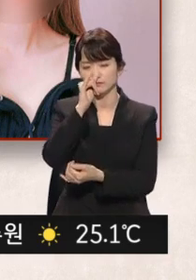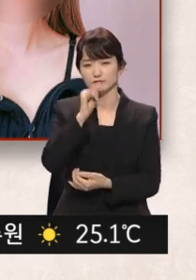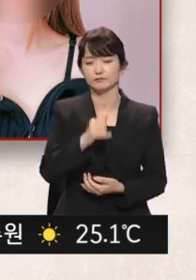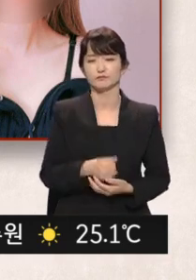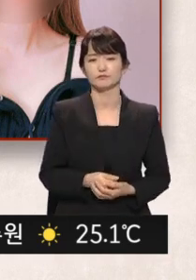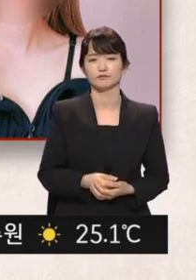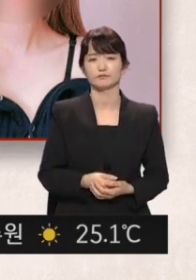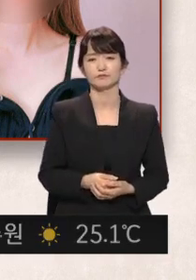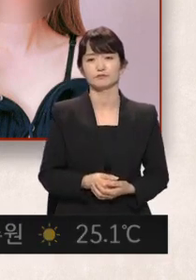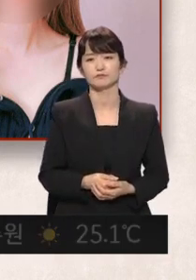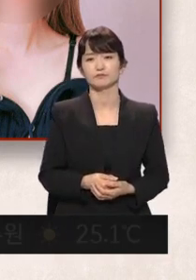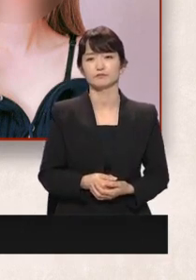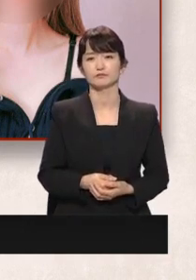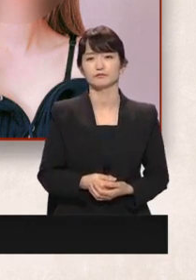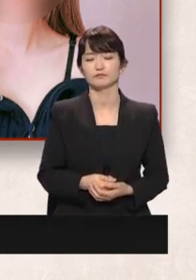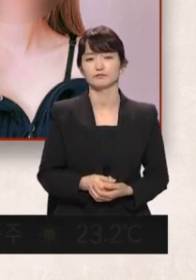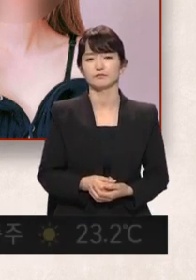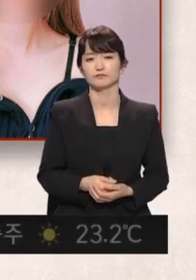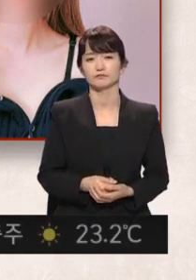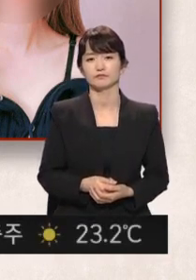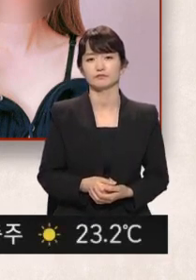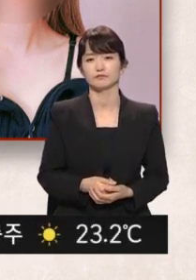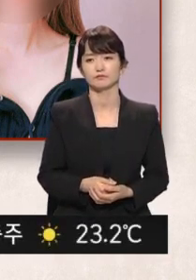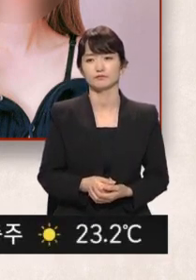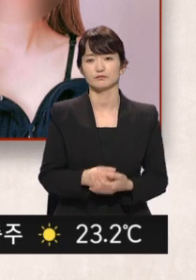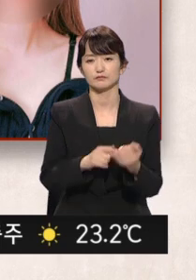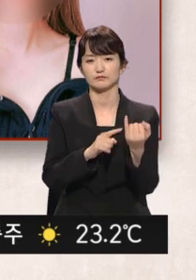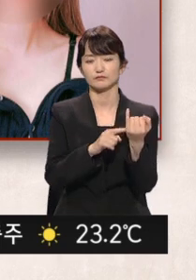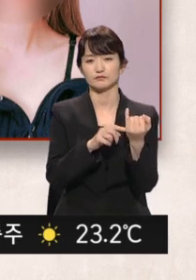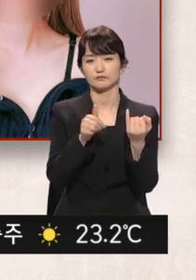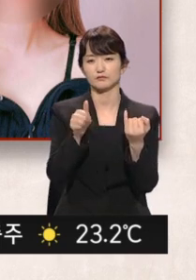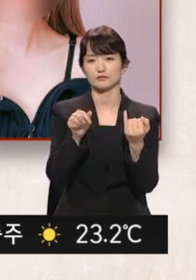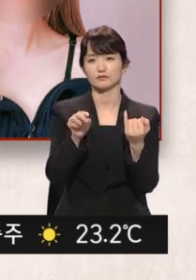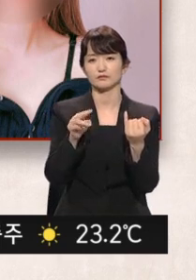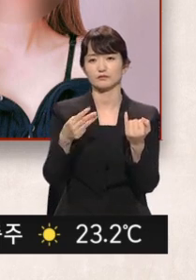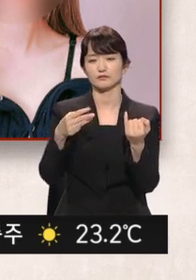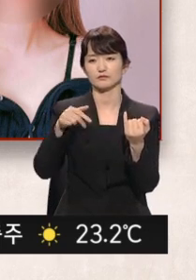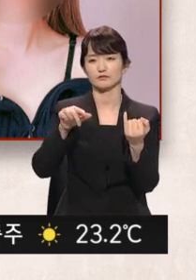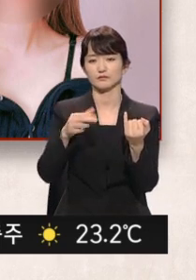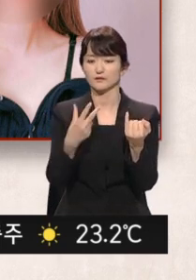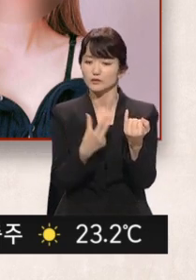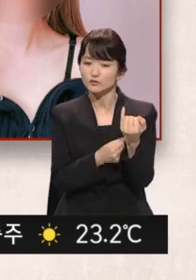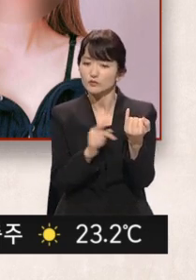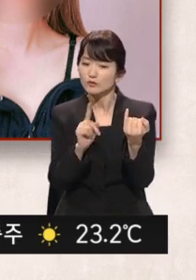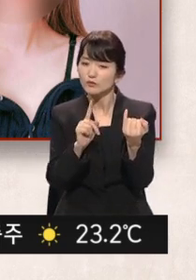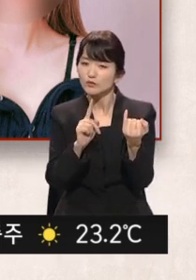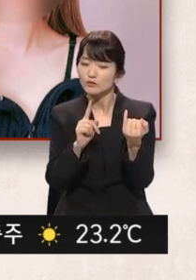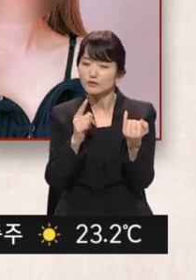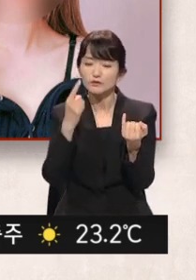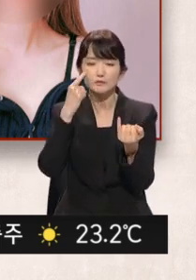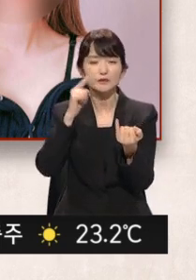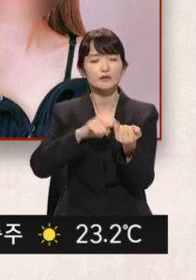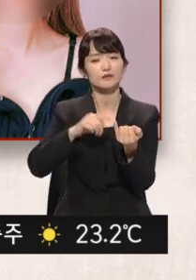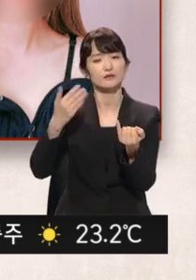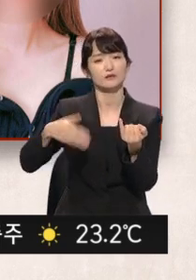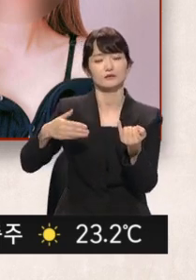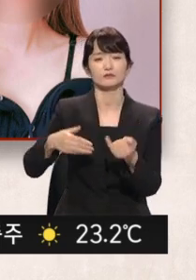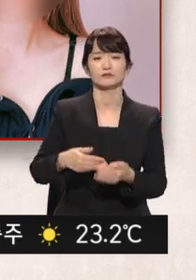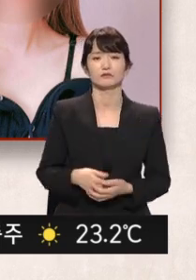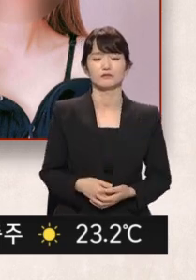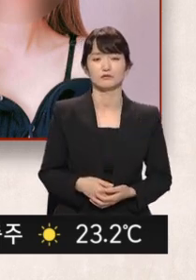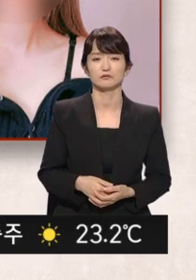제기가 됐다라고 하는데 일단 뭐이 혈청주사가 어떤 종류의 혈청주사인지를 정확히 밝혀지지 않았고요 그래서